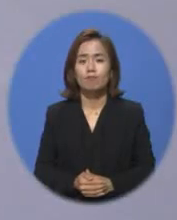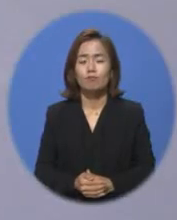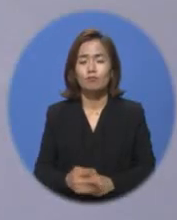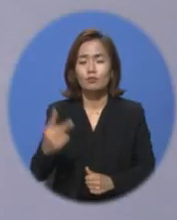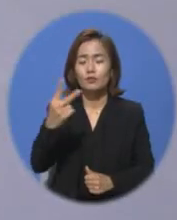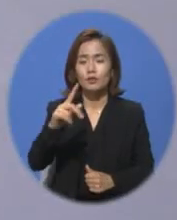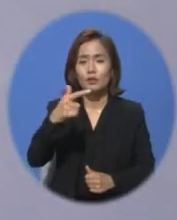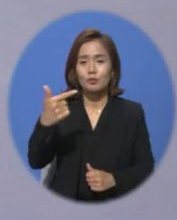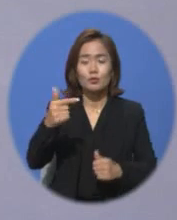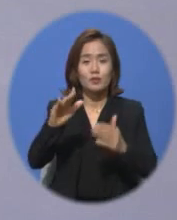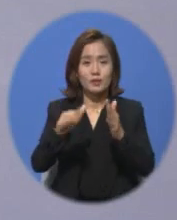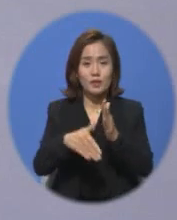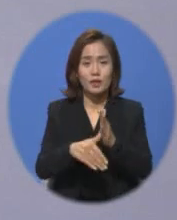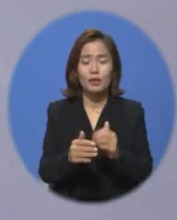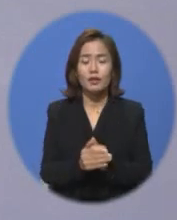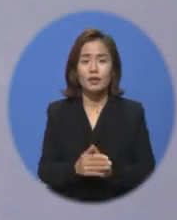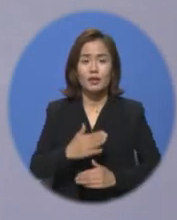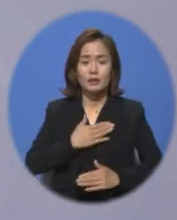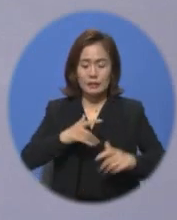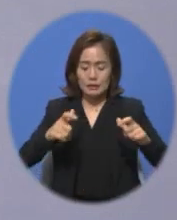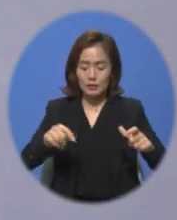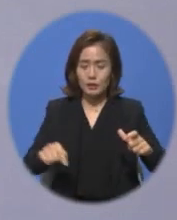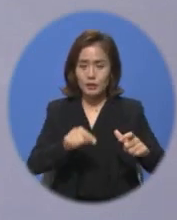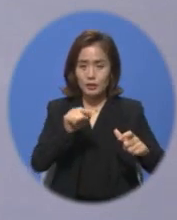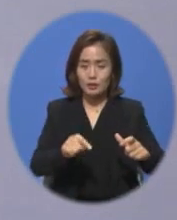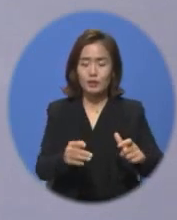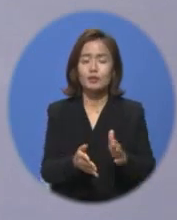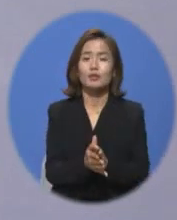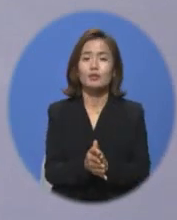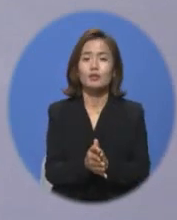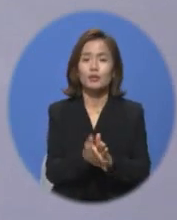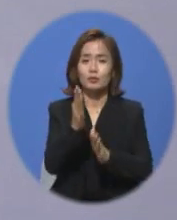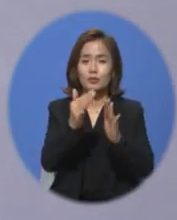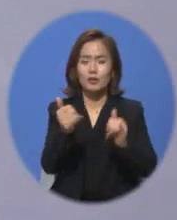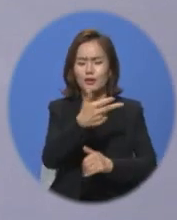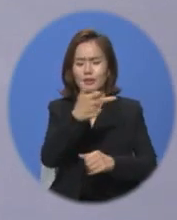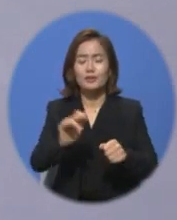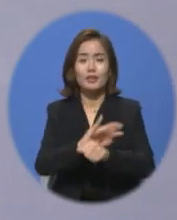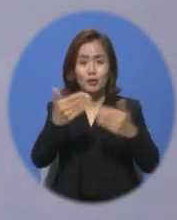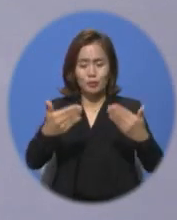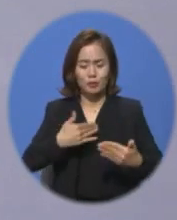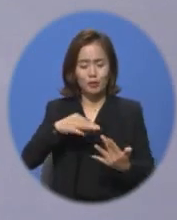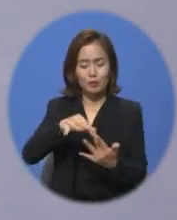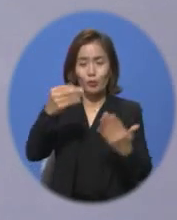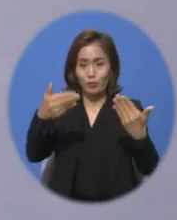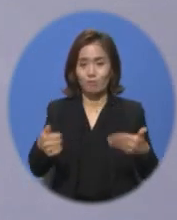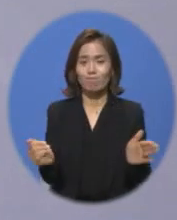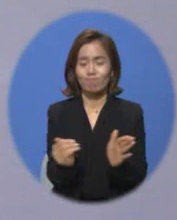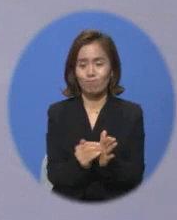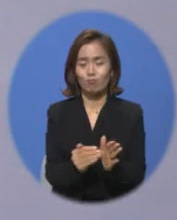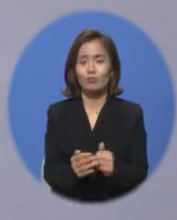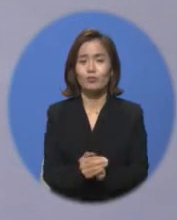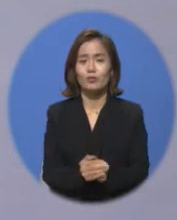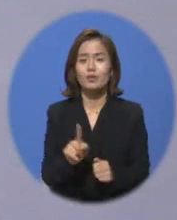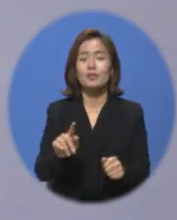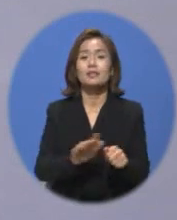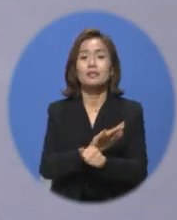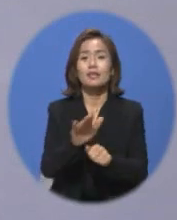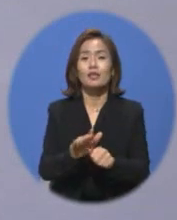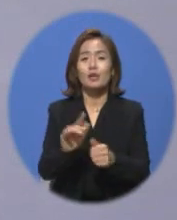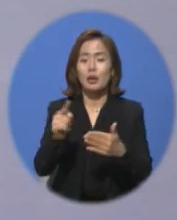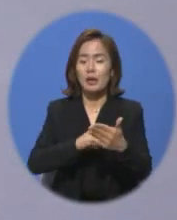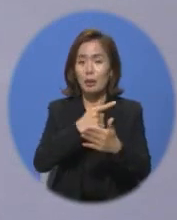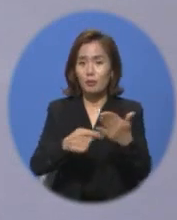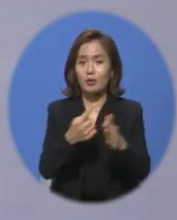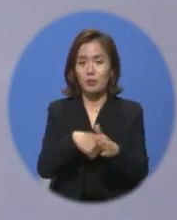2016년,우리 지역구주민들은저에게아낌없는사랑을보내주셨습니다 .그사랑에